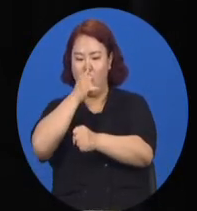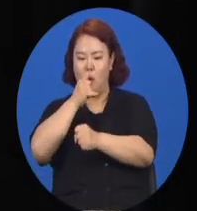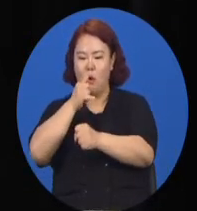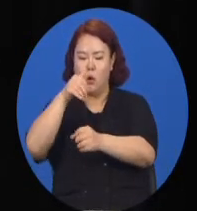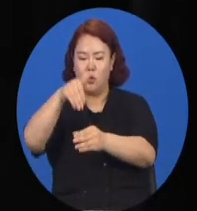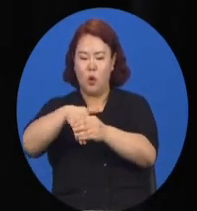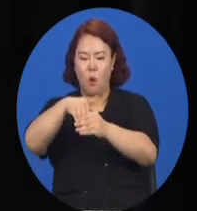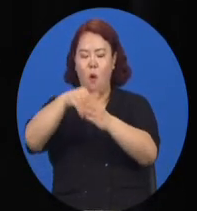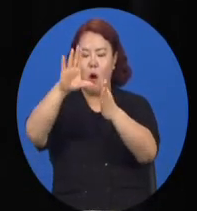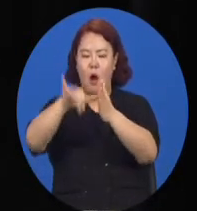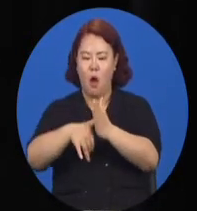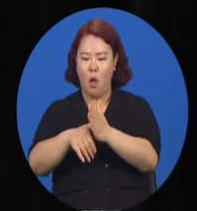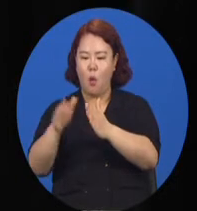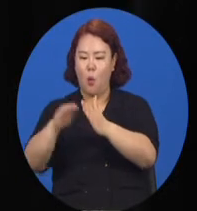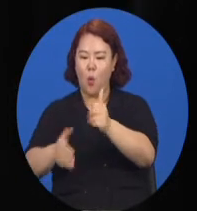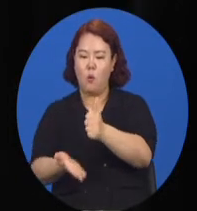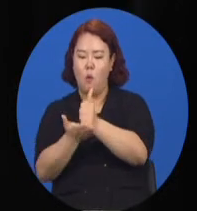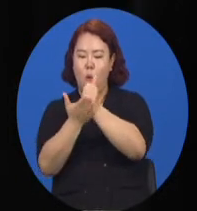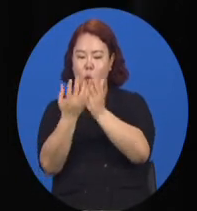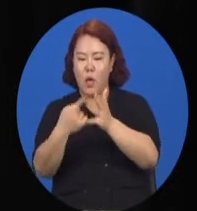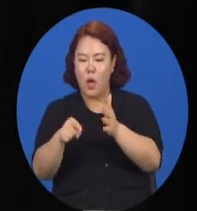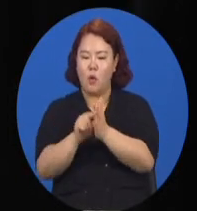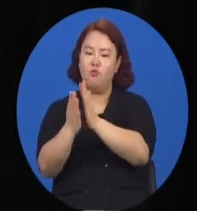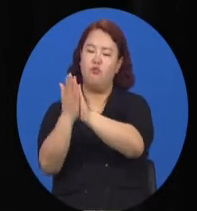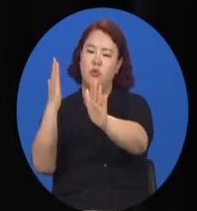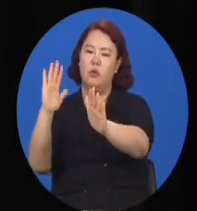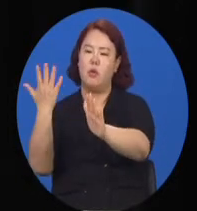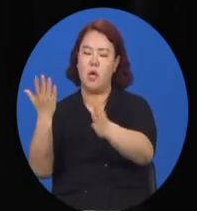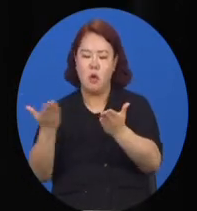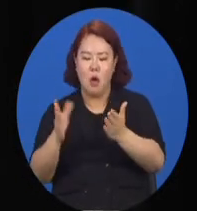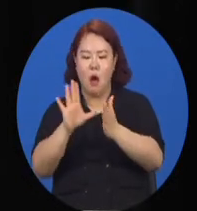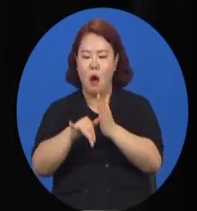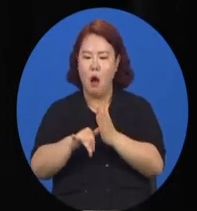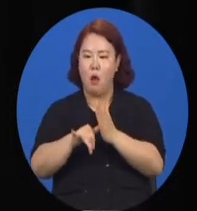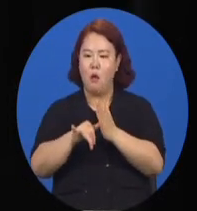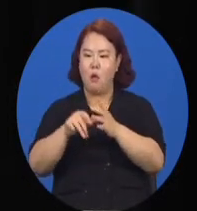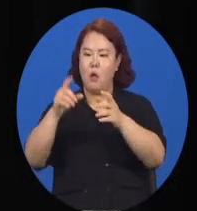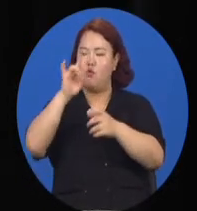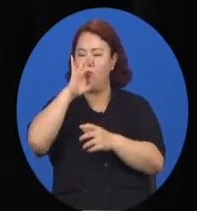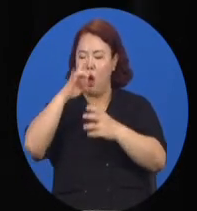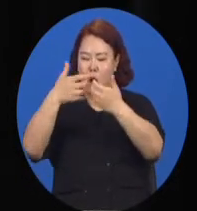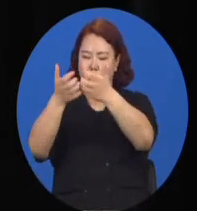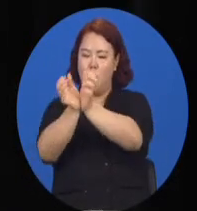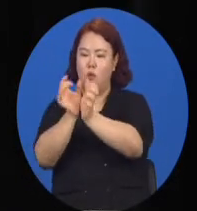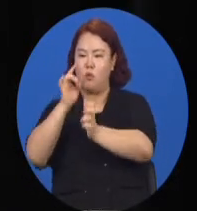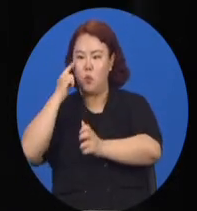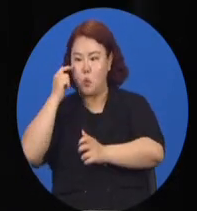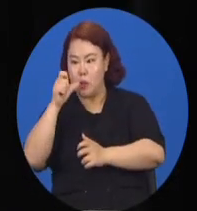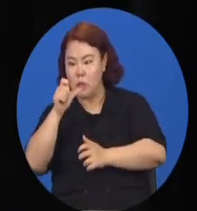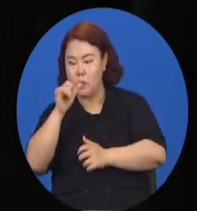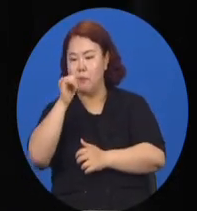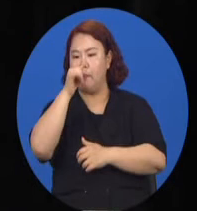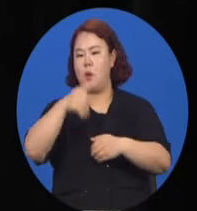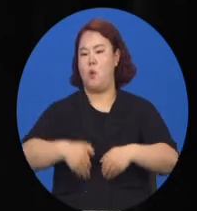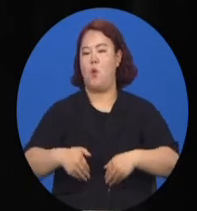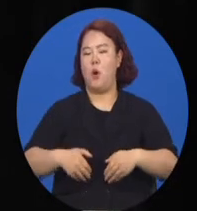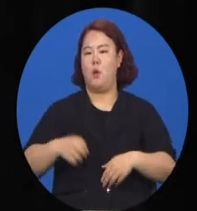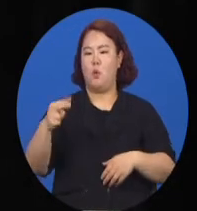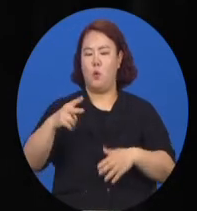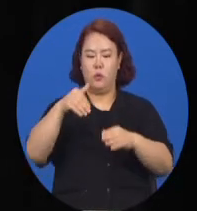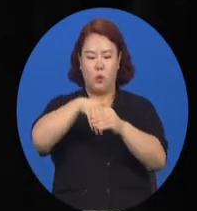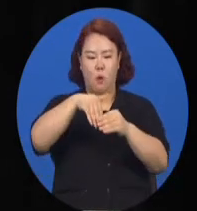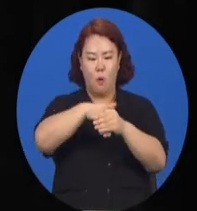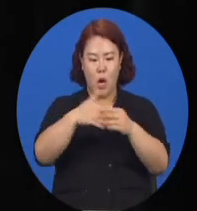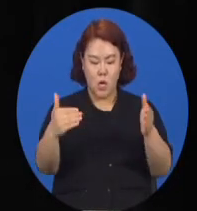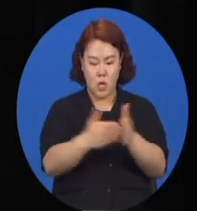하고 일을 할 때는 중앙당과 지역국회의원의 눈치를 봐야 합니다. 또한 선거가 끝나면 지역은